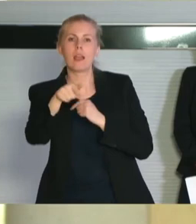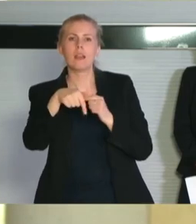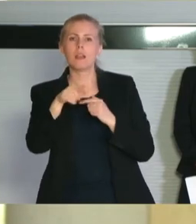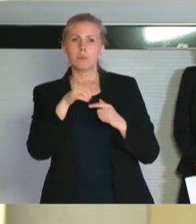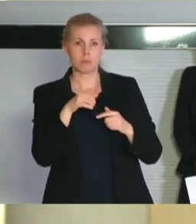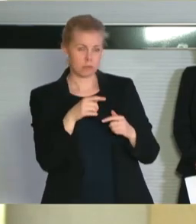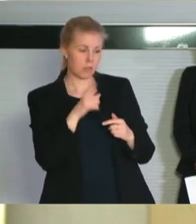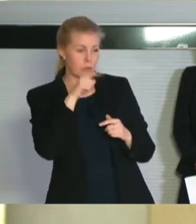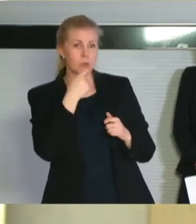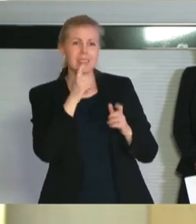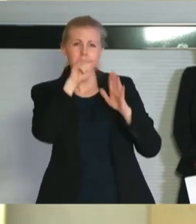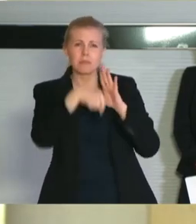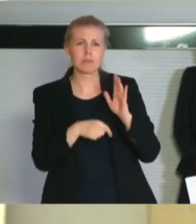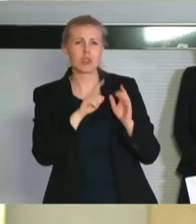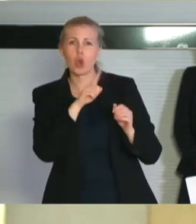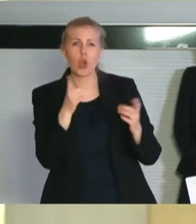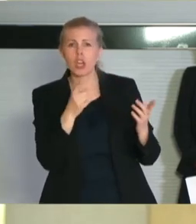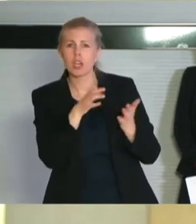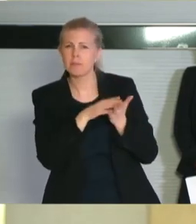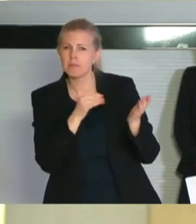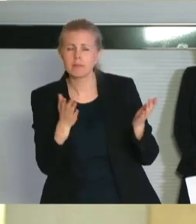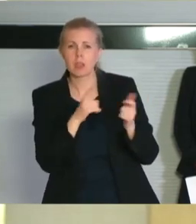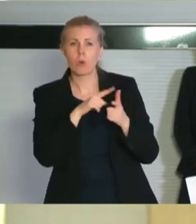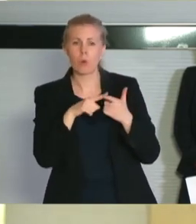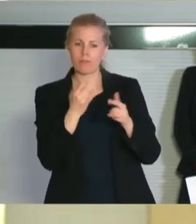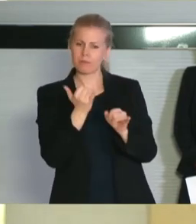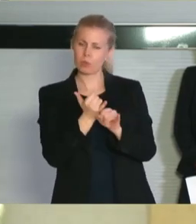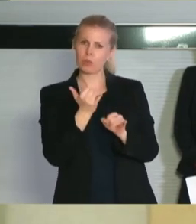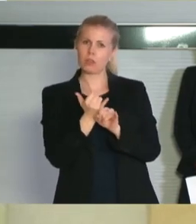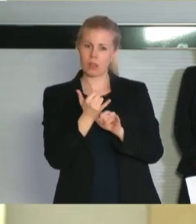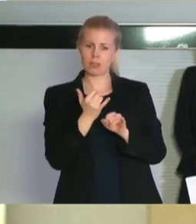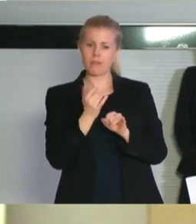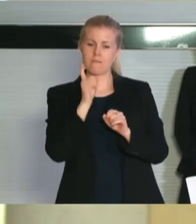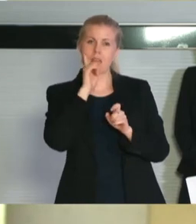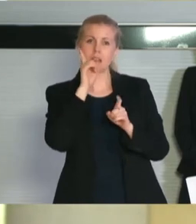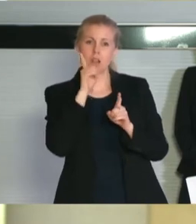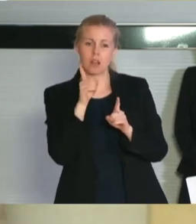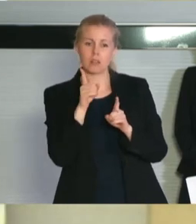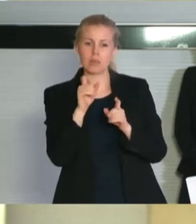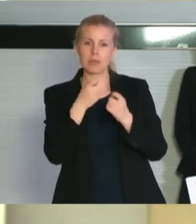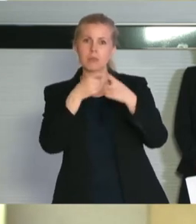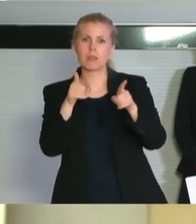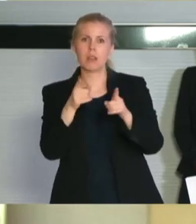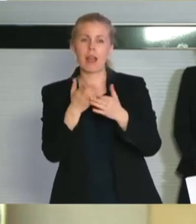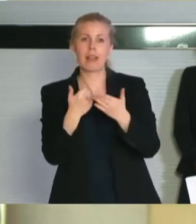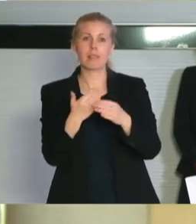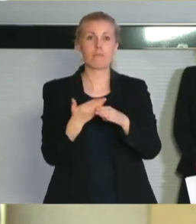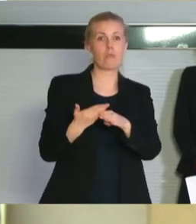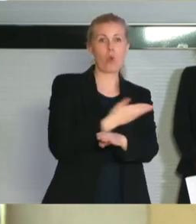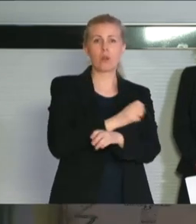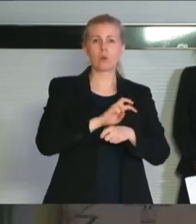Og også hvordan den hverdagen vil være annerledes enn den vi hadde før korona?